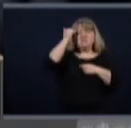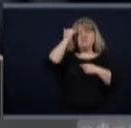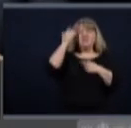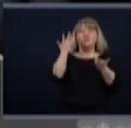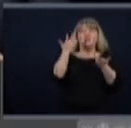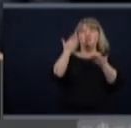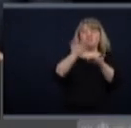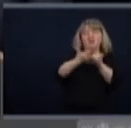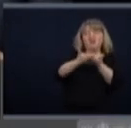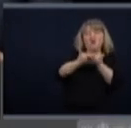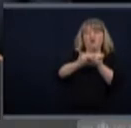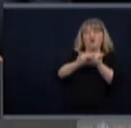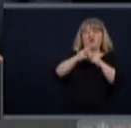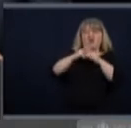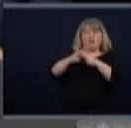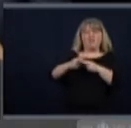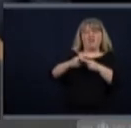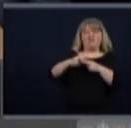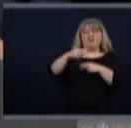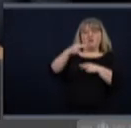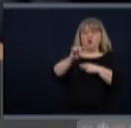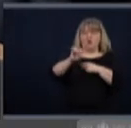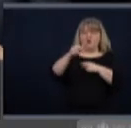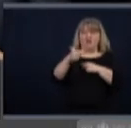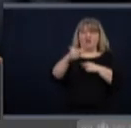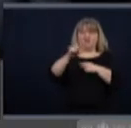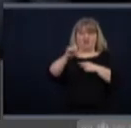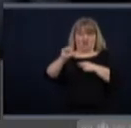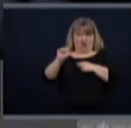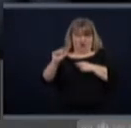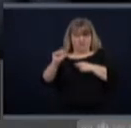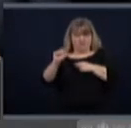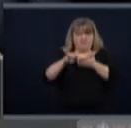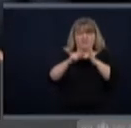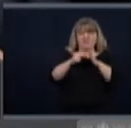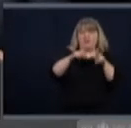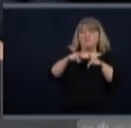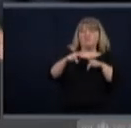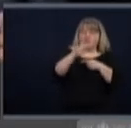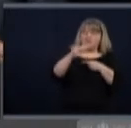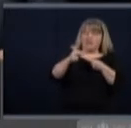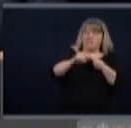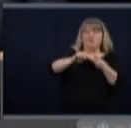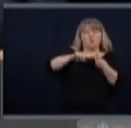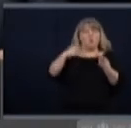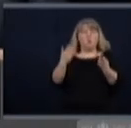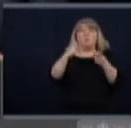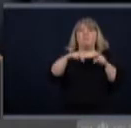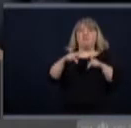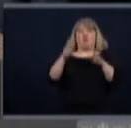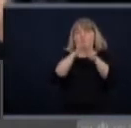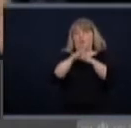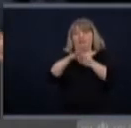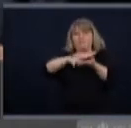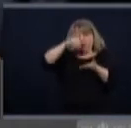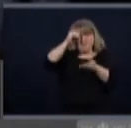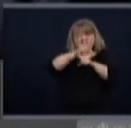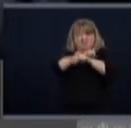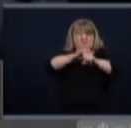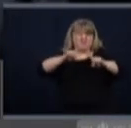des écoles les EHDA, les enfants qui ont des handicaps ou des troubles d'apprentissage de toutes sortes,